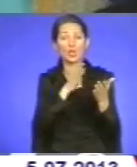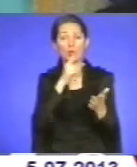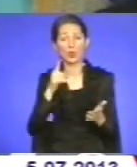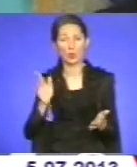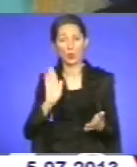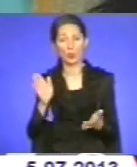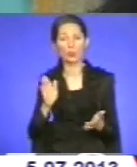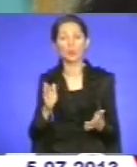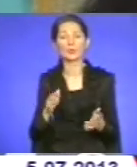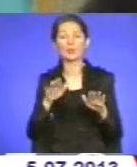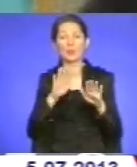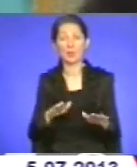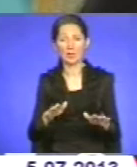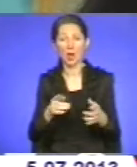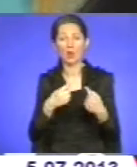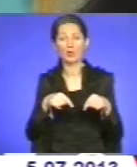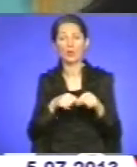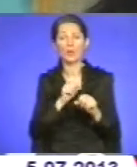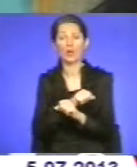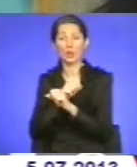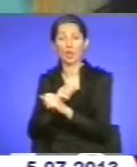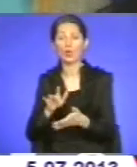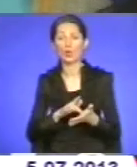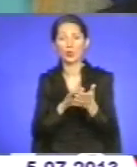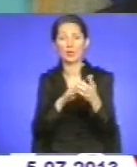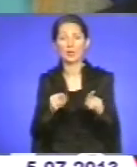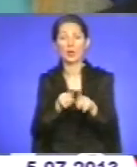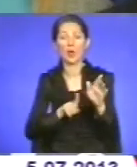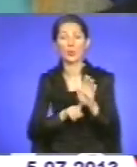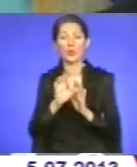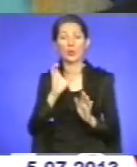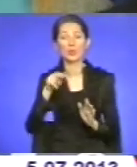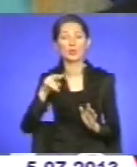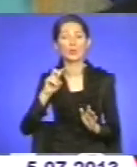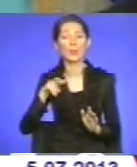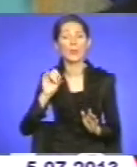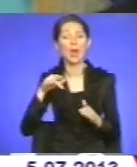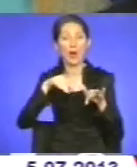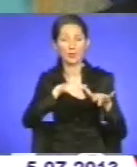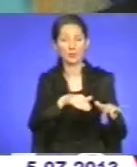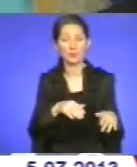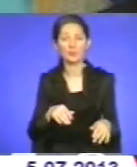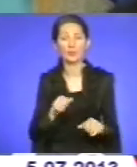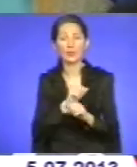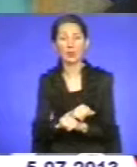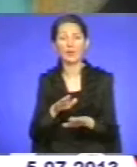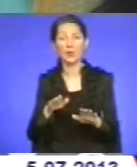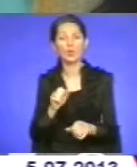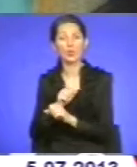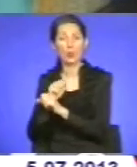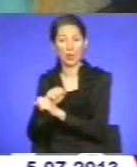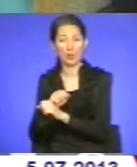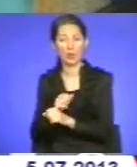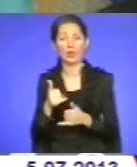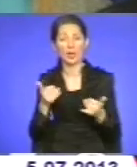організованих стоянок туристів та початку сплавів. Встановлення місць зупинок для відпочинку туристів на берегах